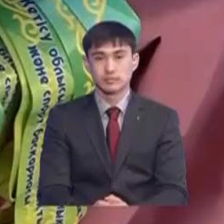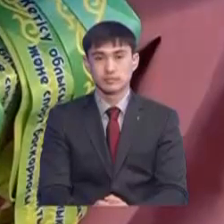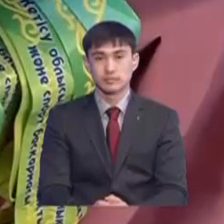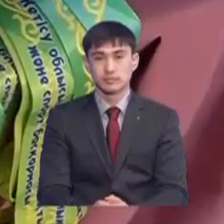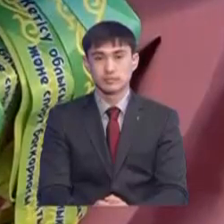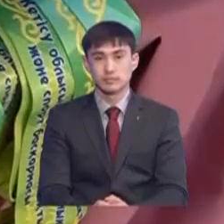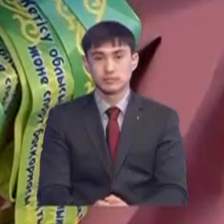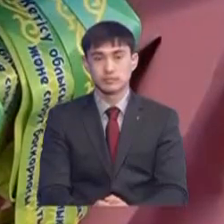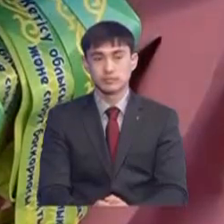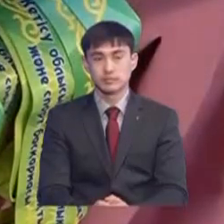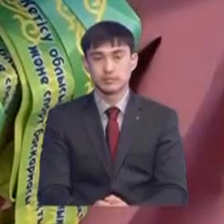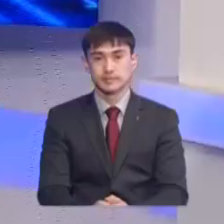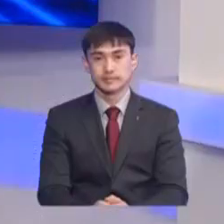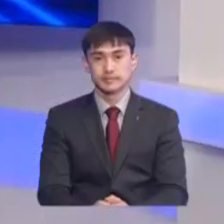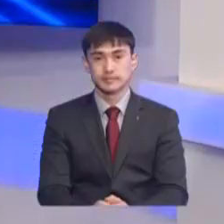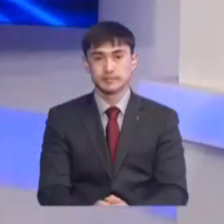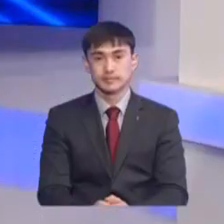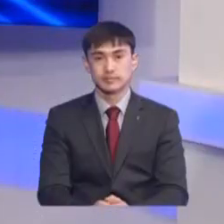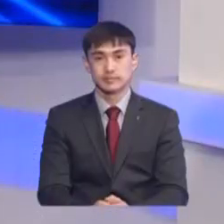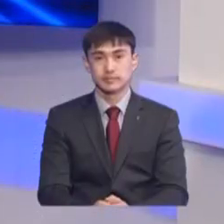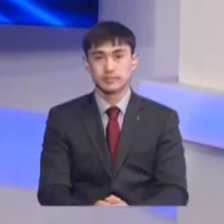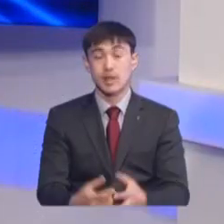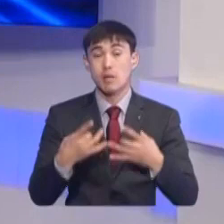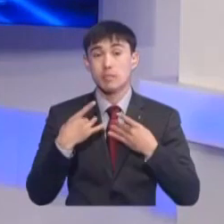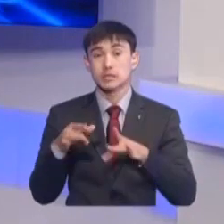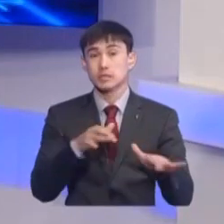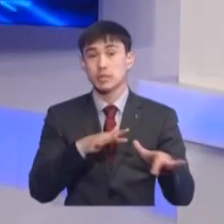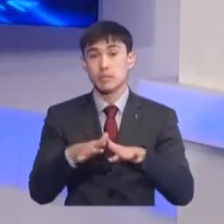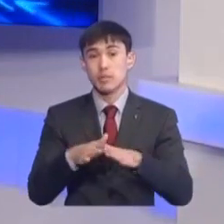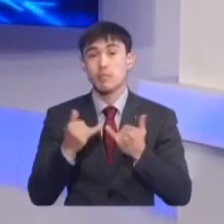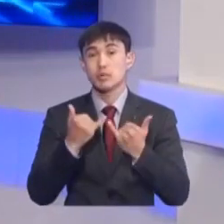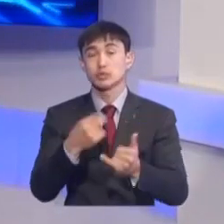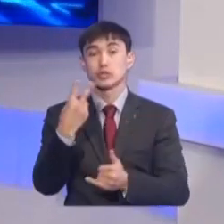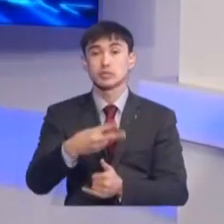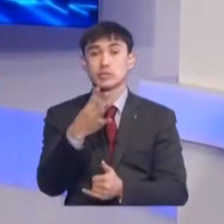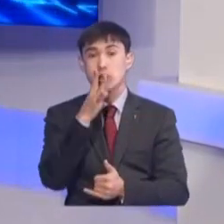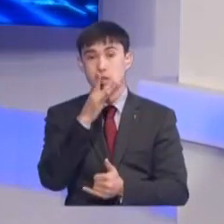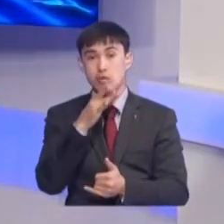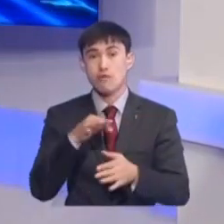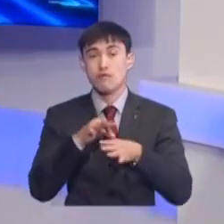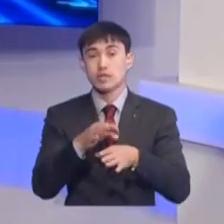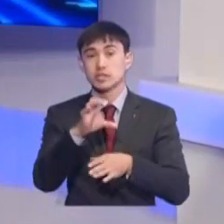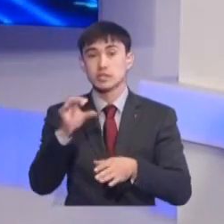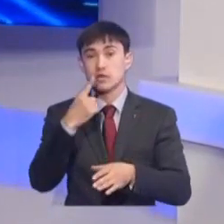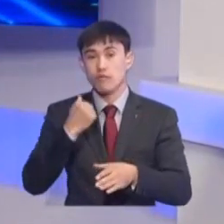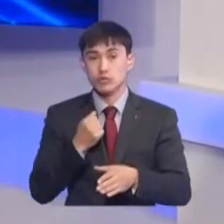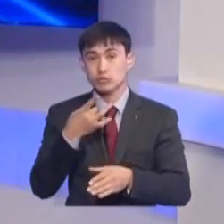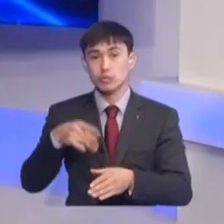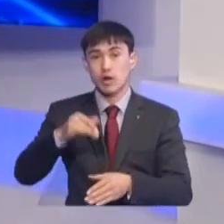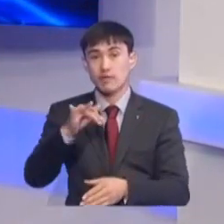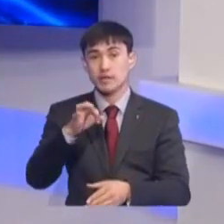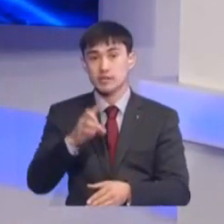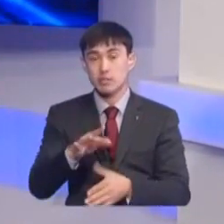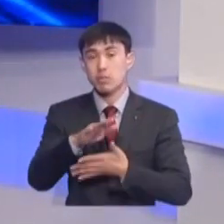тал Курган праздничные мероприятия приуроченные к тридцати пятилетию вывода советских войск из республики